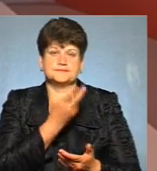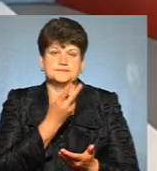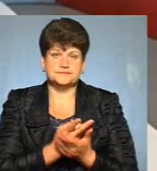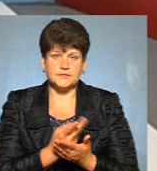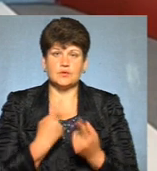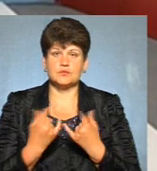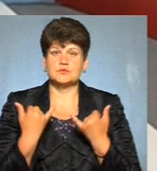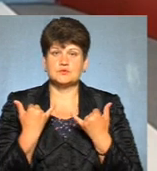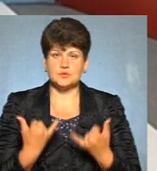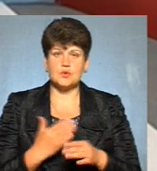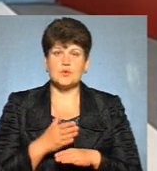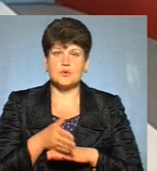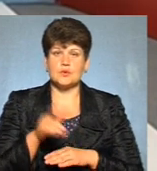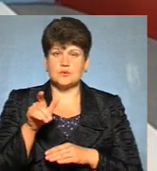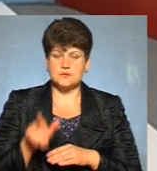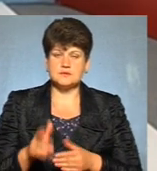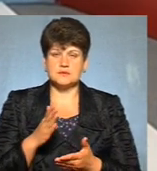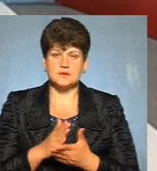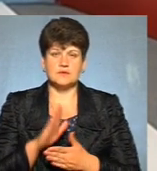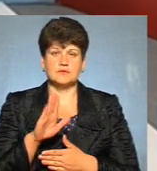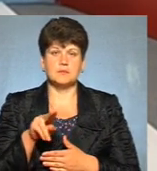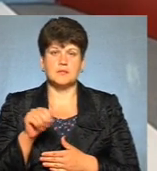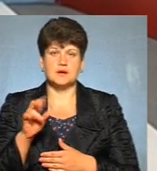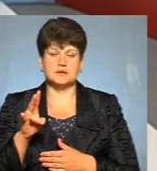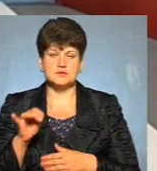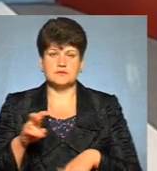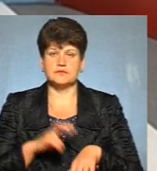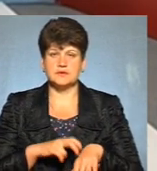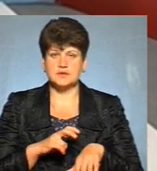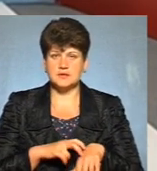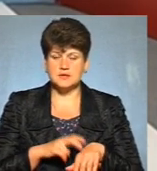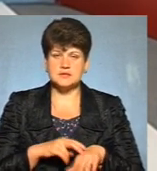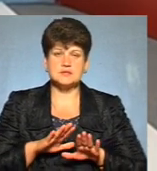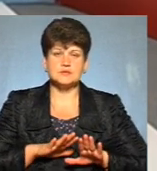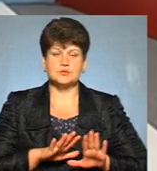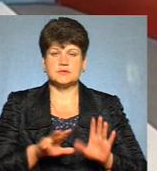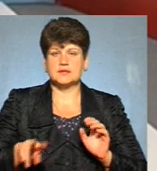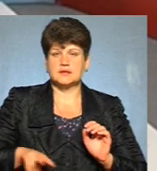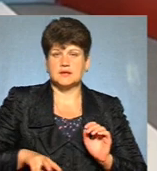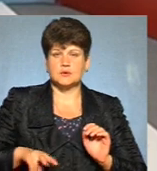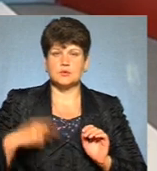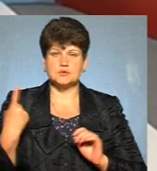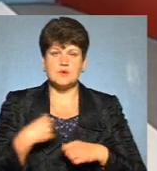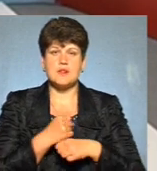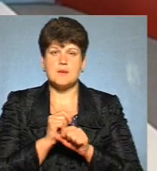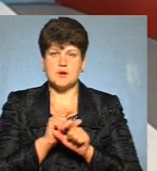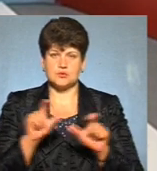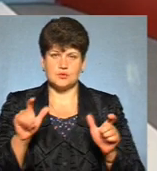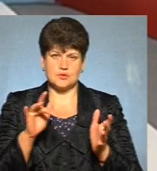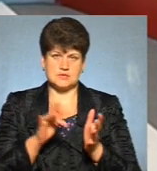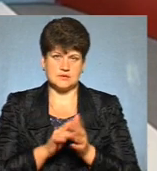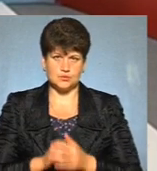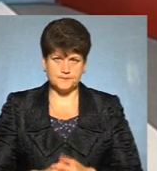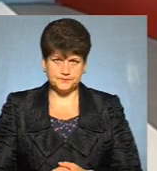Гостем студії є Володимир Паничев, лікар-епідеміолог, заступник директора обласного лабораторного центру. Доброго вечора.